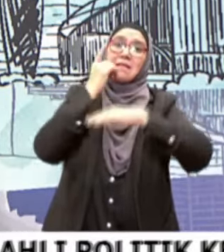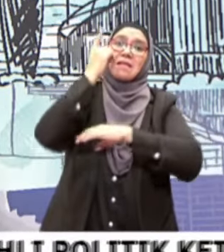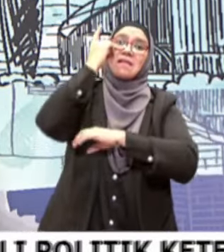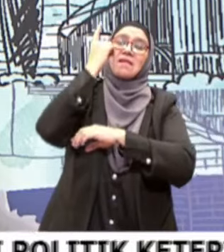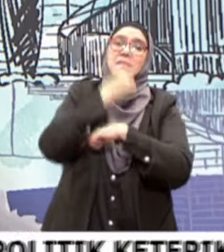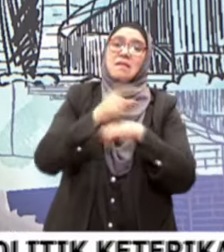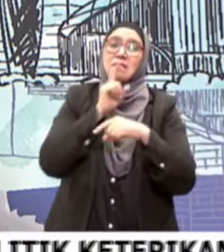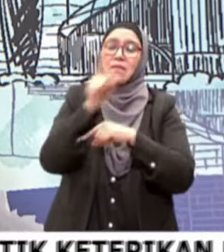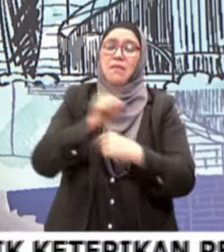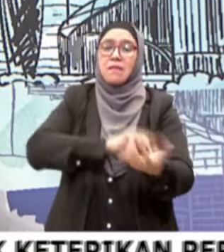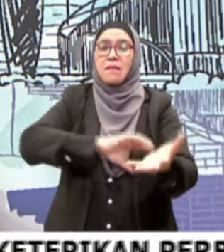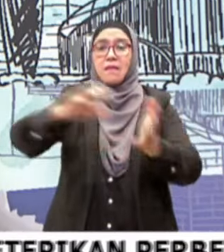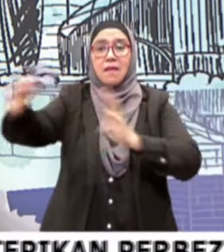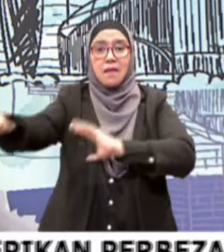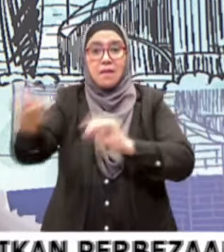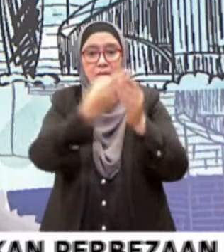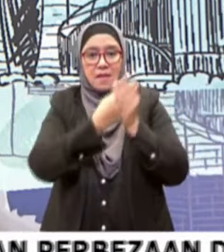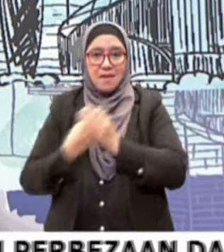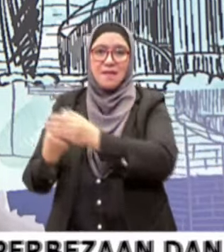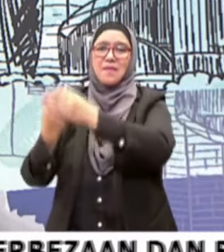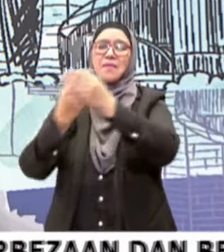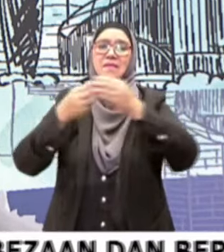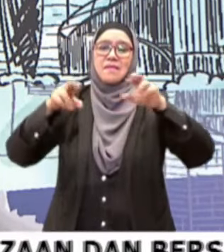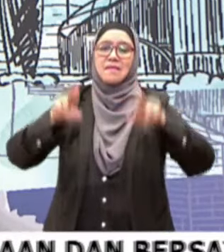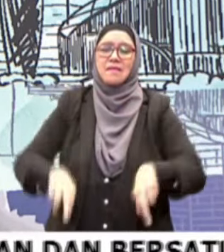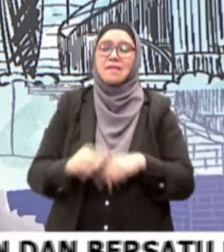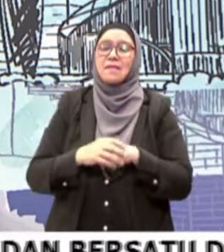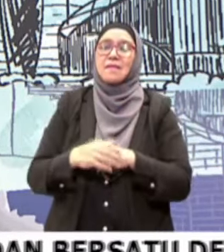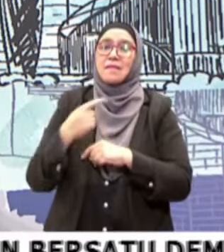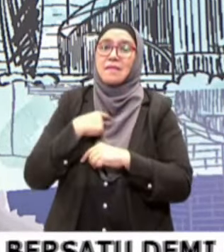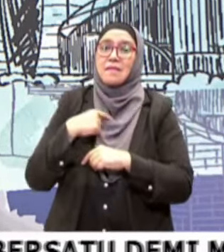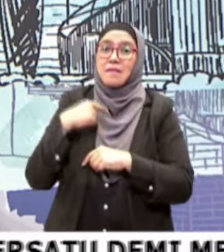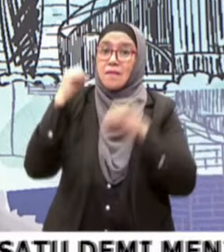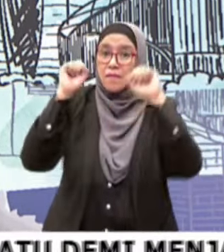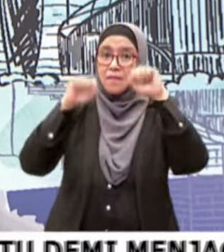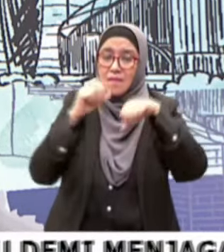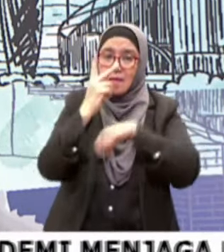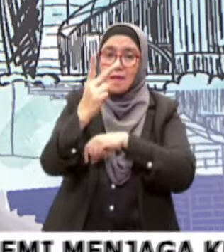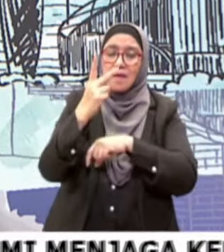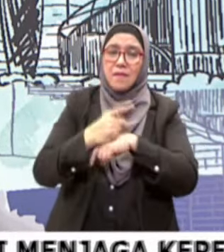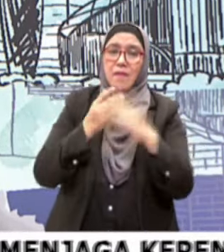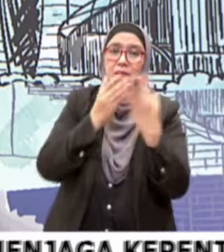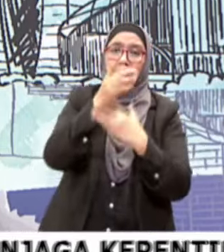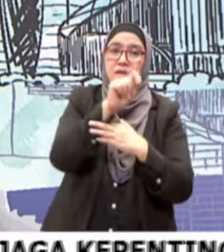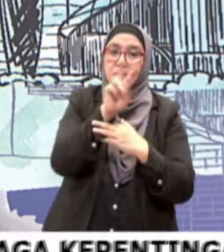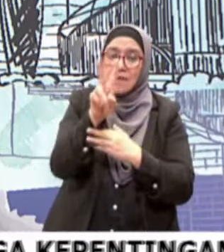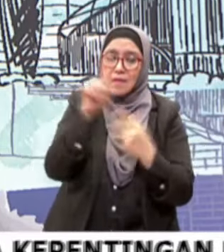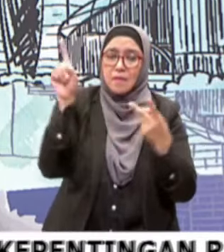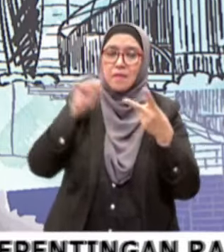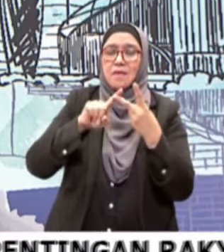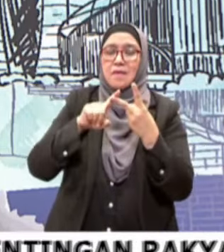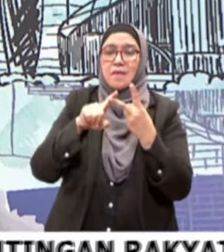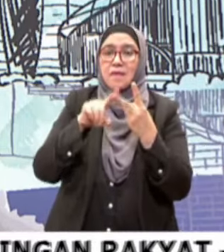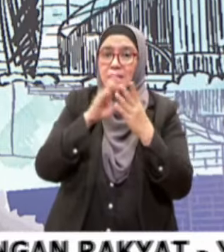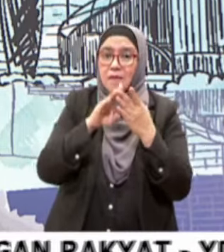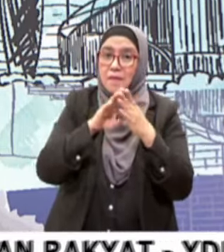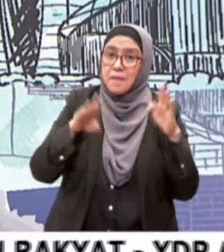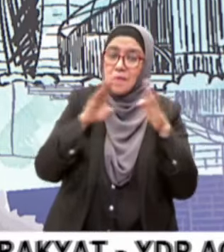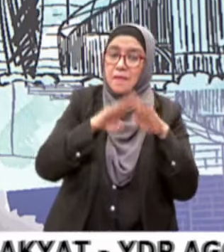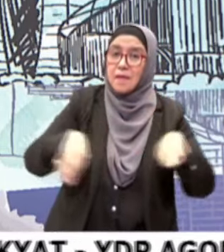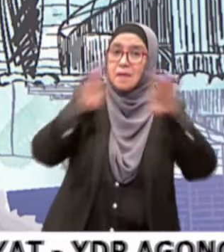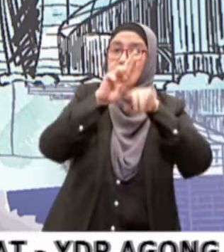menjajakan perpaduan rakyat baik saudara selain Anda boleh menuntut kami dan juga di saluran berita ATM anda bersaksikan di